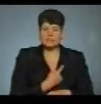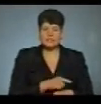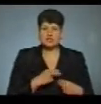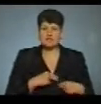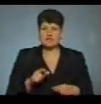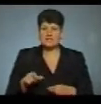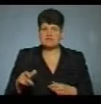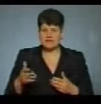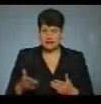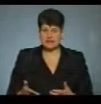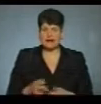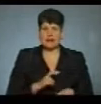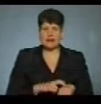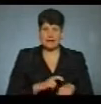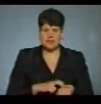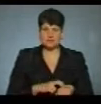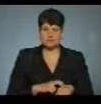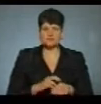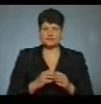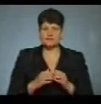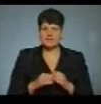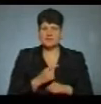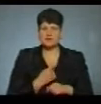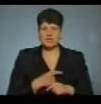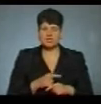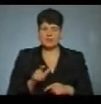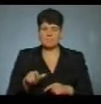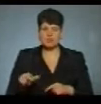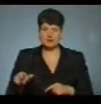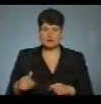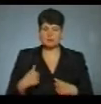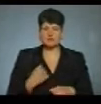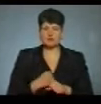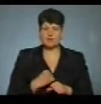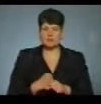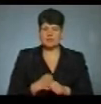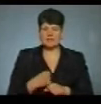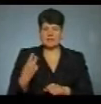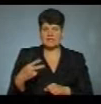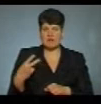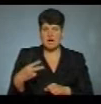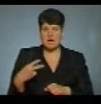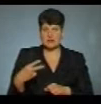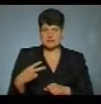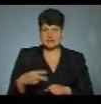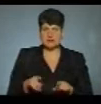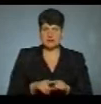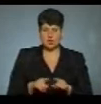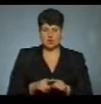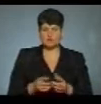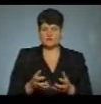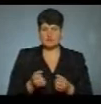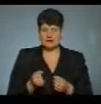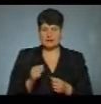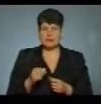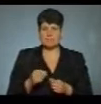працівники, лікарі, середній медичний персонал. Ми зробили 20 також заборів